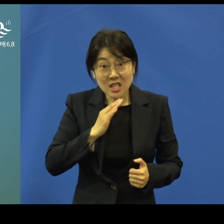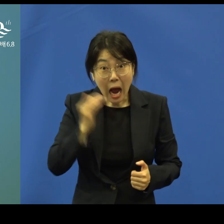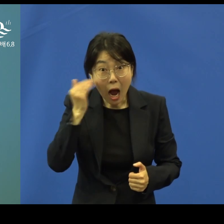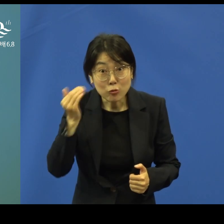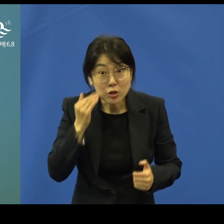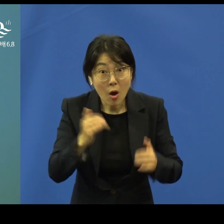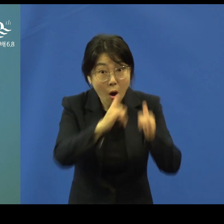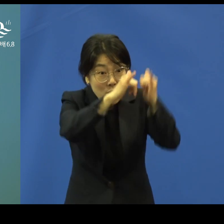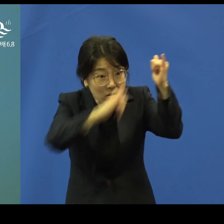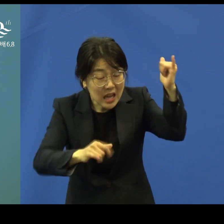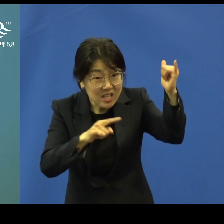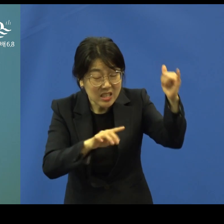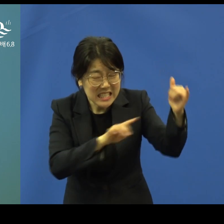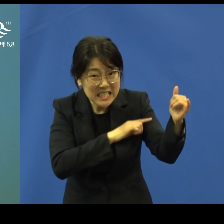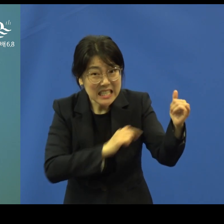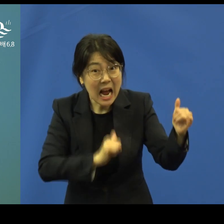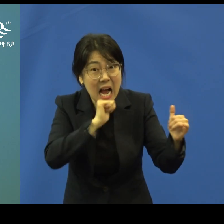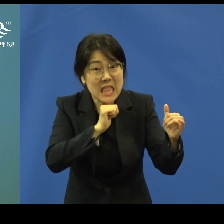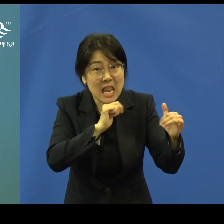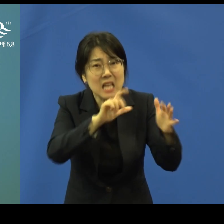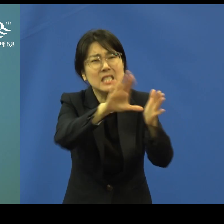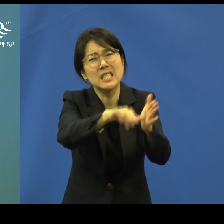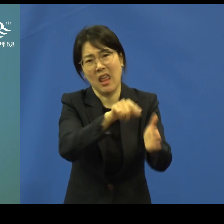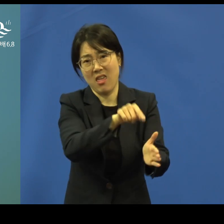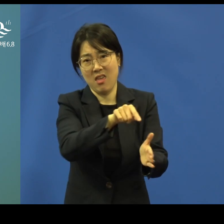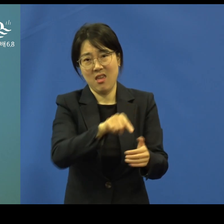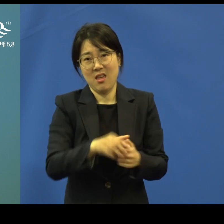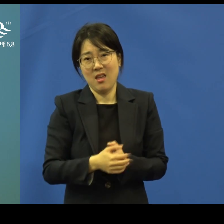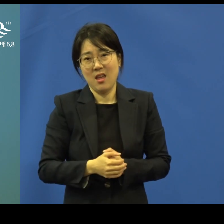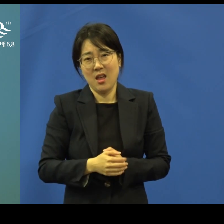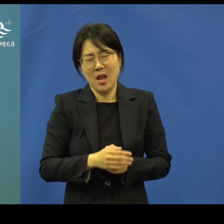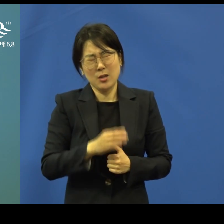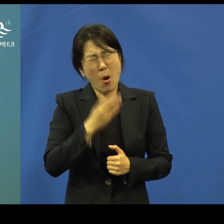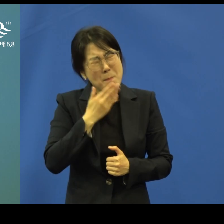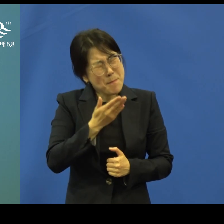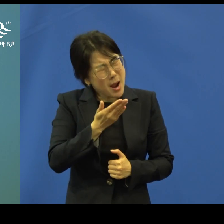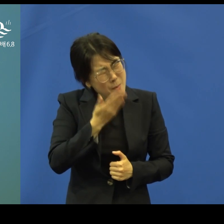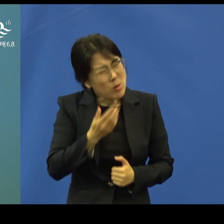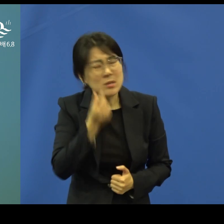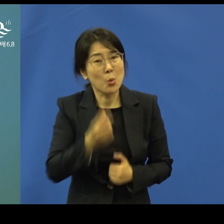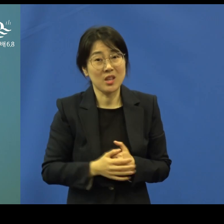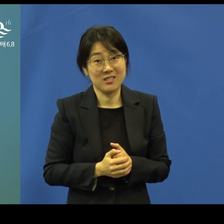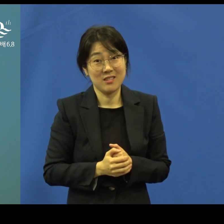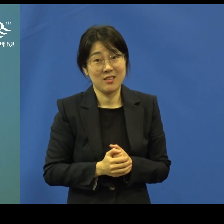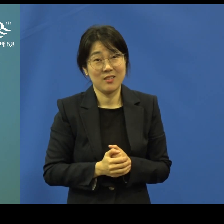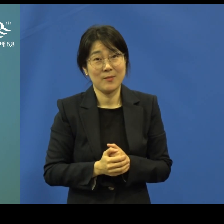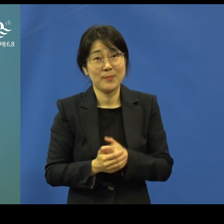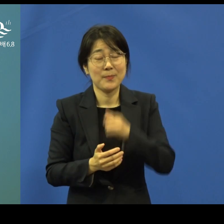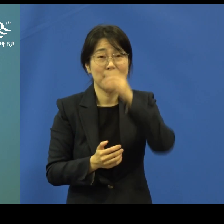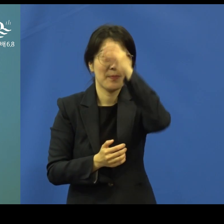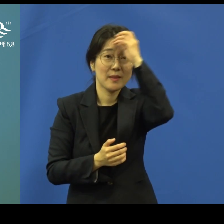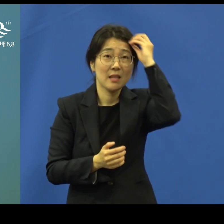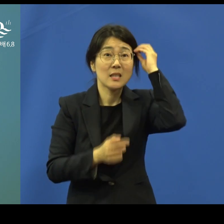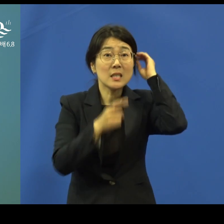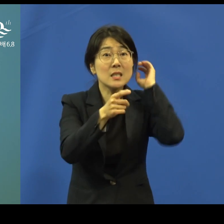완전히 쑥대밭이 됐잖아요. 제 어린 시절도 그런 것 같아요. 기억이 나고. 근데 여러분, 재밌는 것은